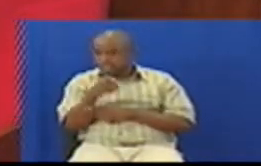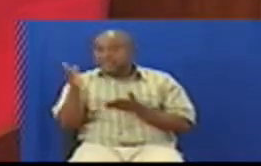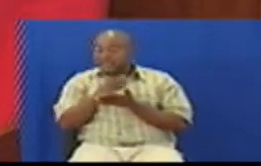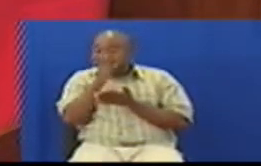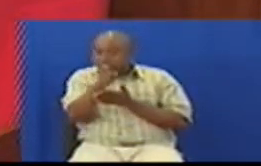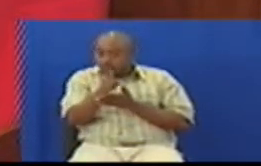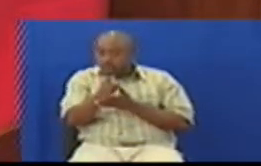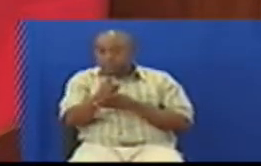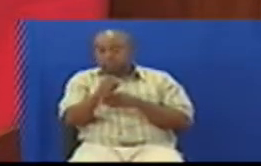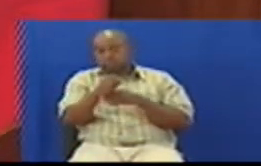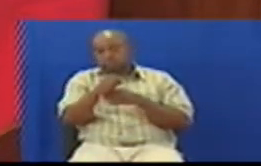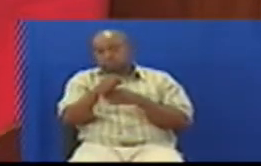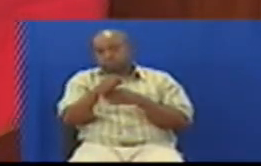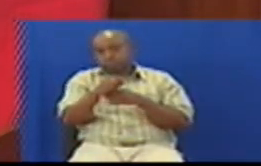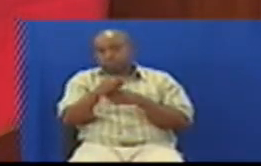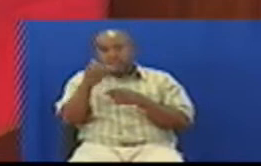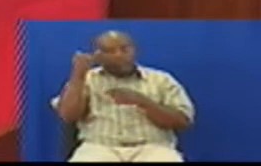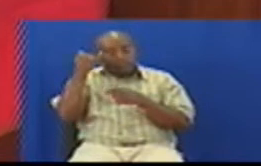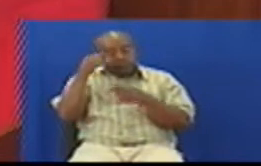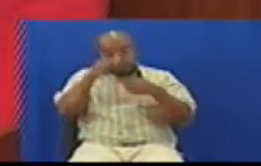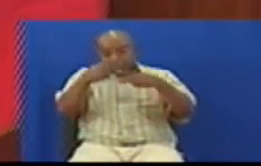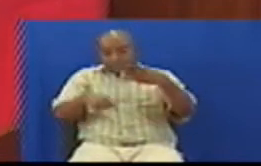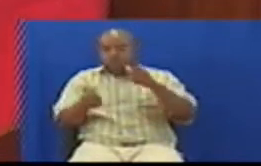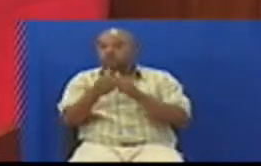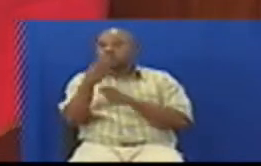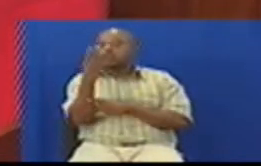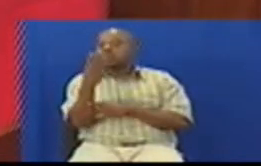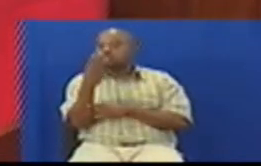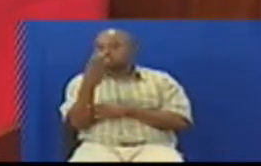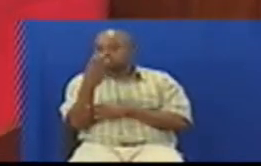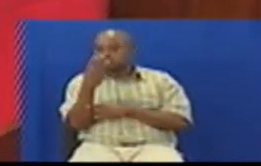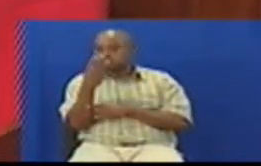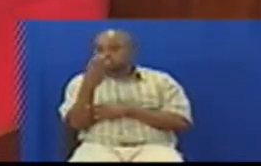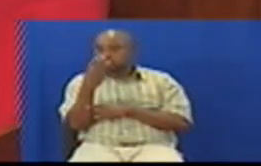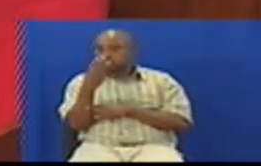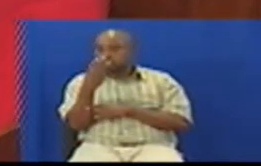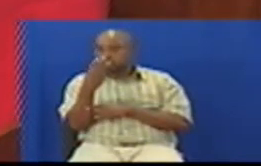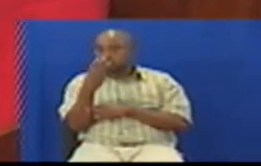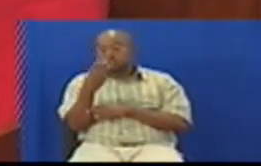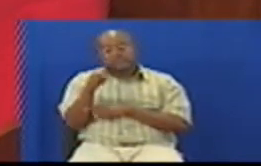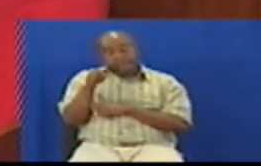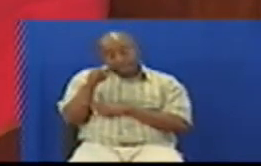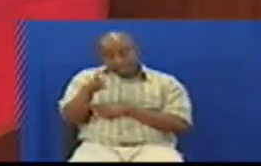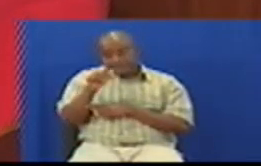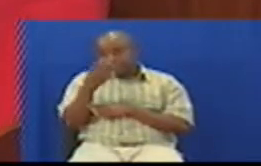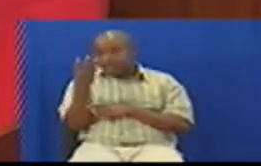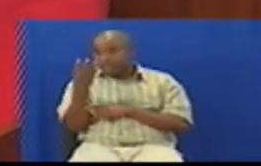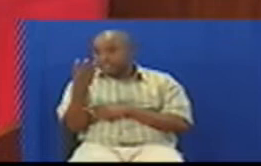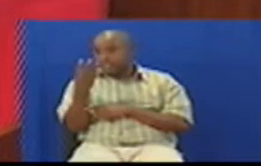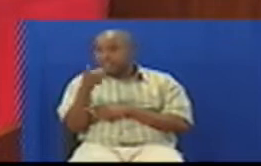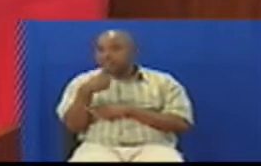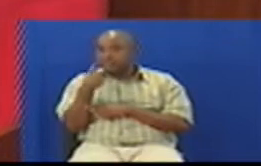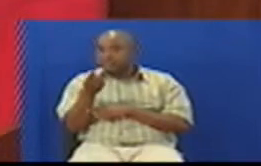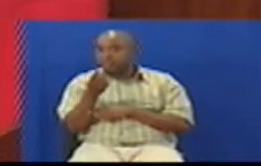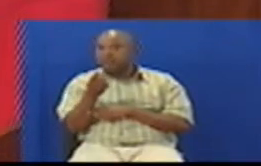13. Namba 4 inasema hivi: Particulars of the fourth county are that on the 16th